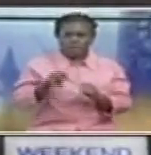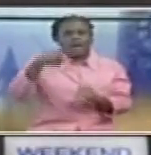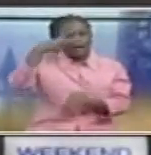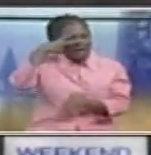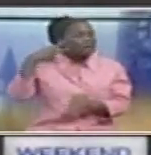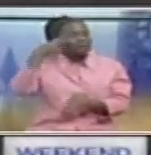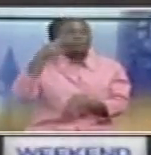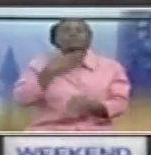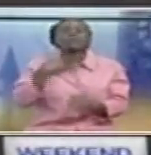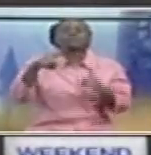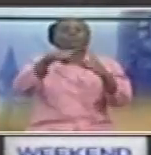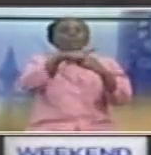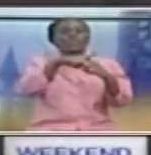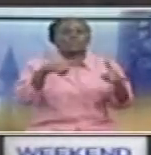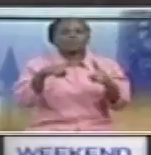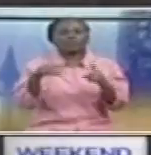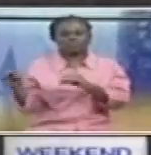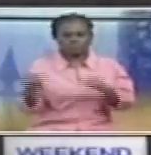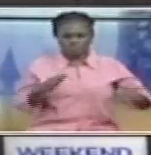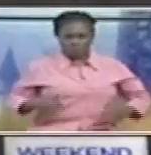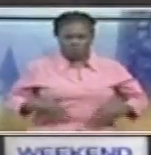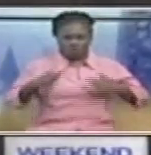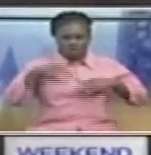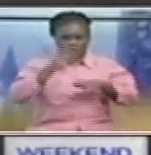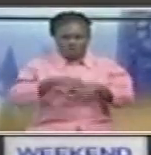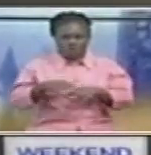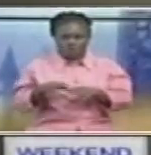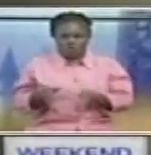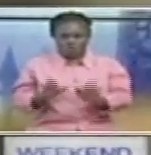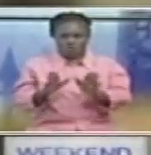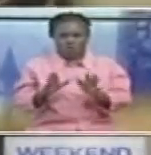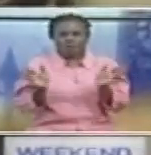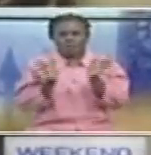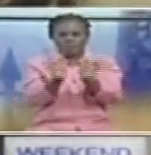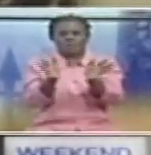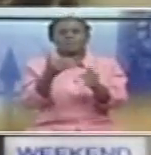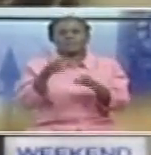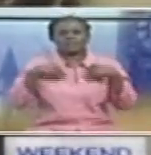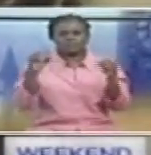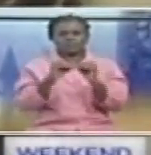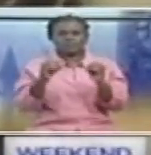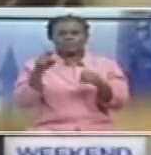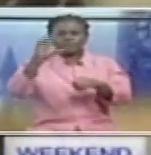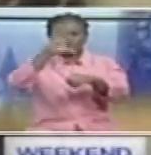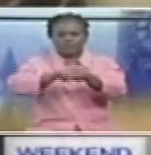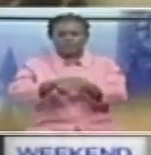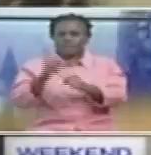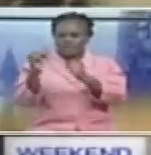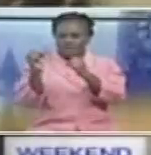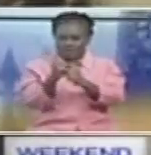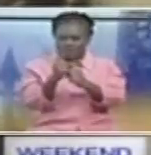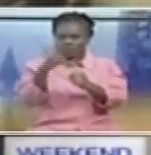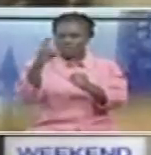walikuwa wanataka kufuta hiyo maiti kwa barabara halafu wananchi wakakataa. Karari was found on the 11th of